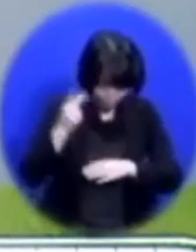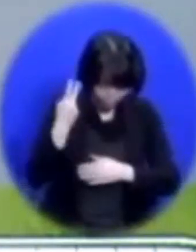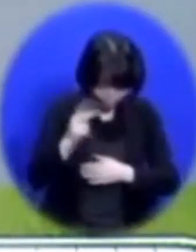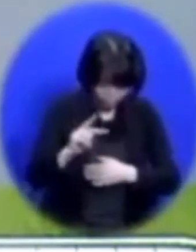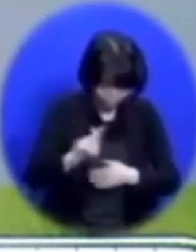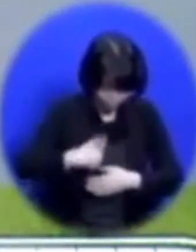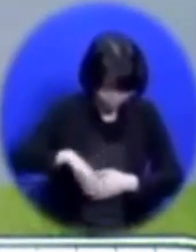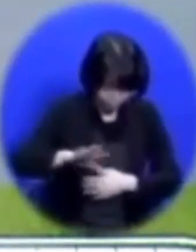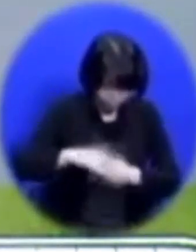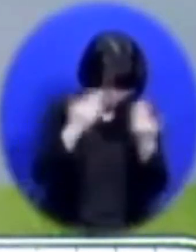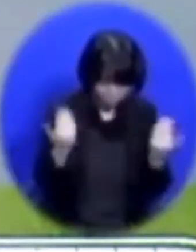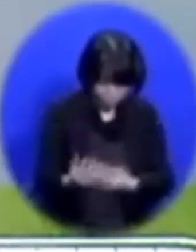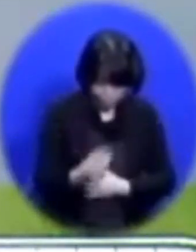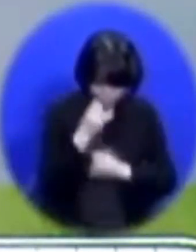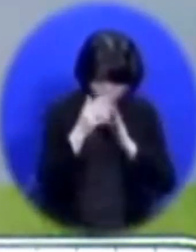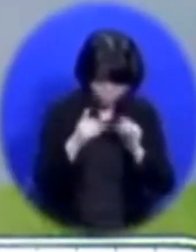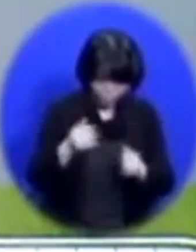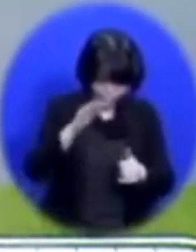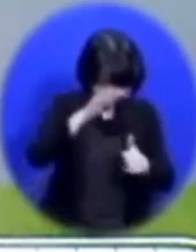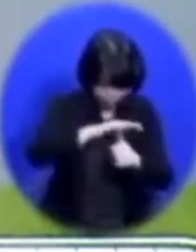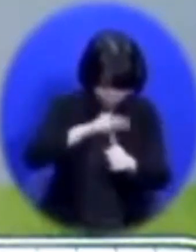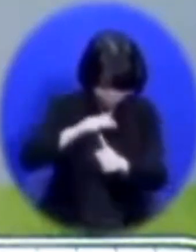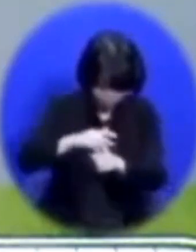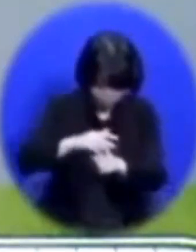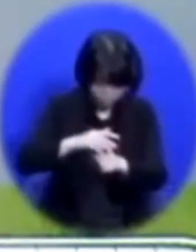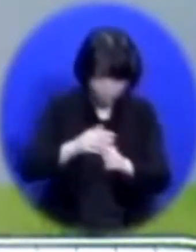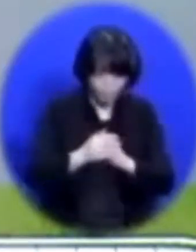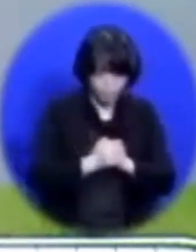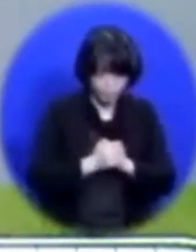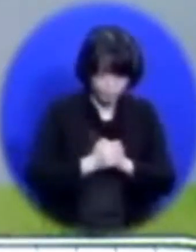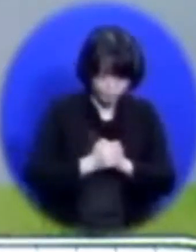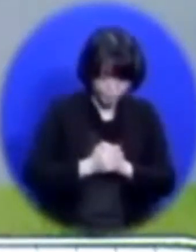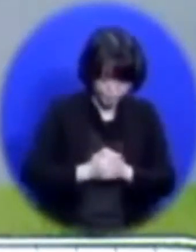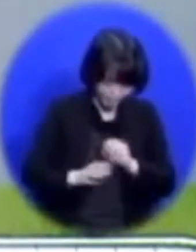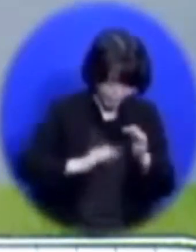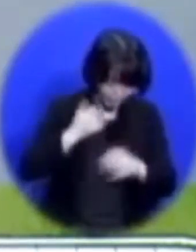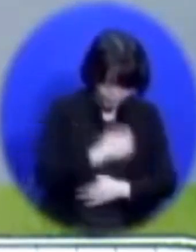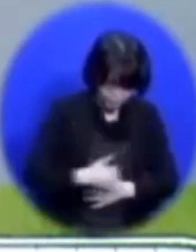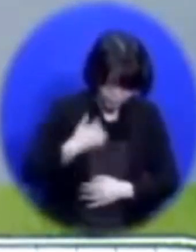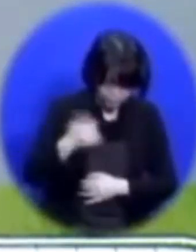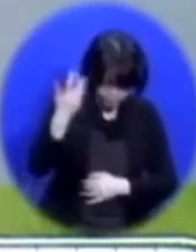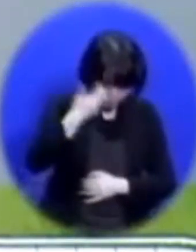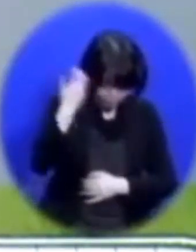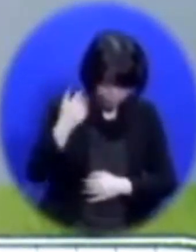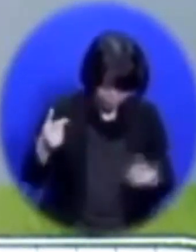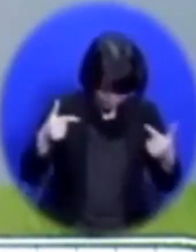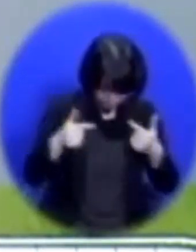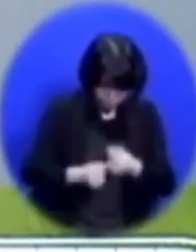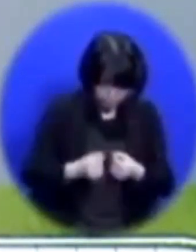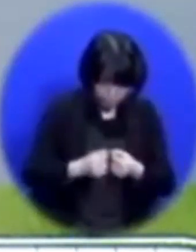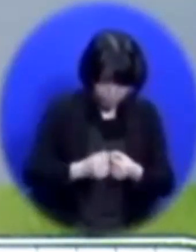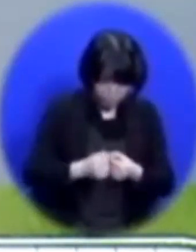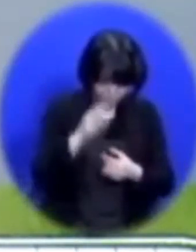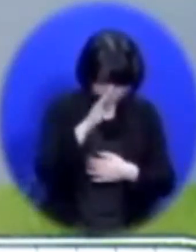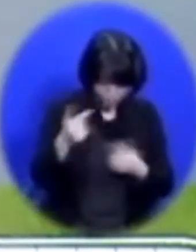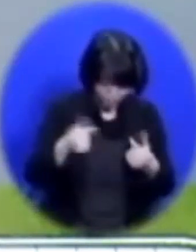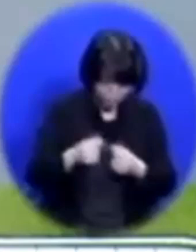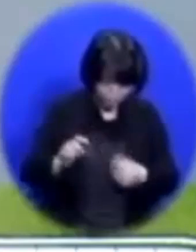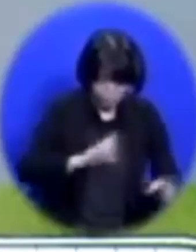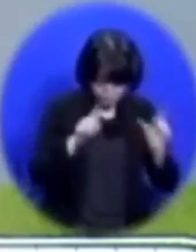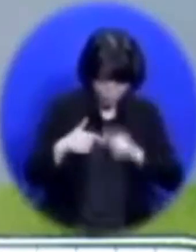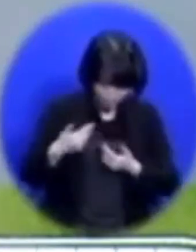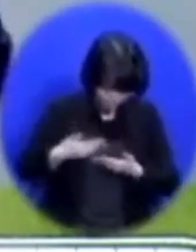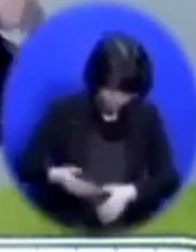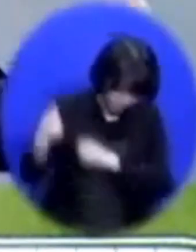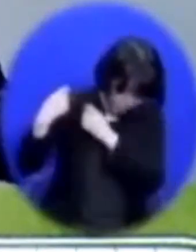오늘예배를마치고돌아가는이순간,주님께서친히 모든성도들의머리에안수하시어 그들의영혼 과육신을치유하시고, 삶